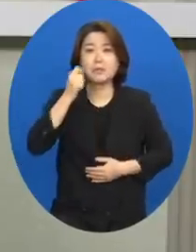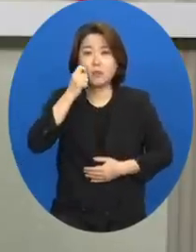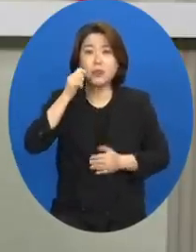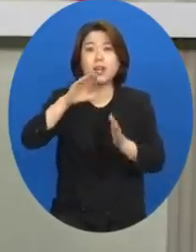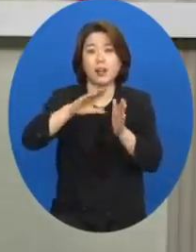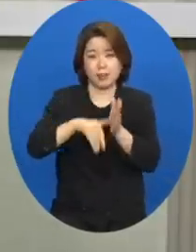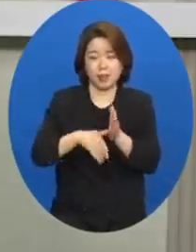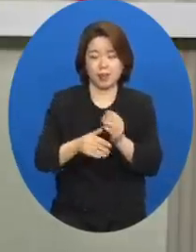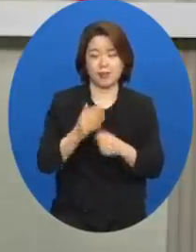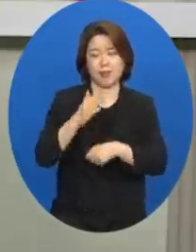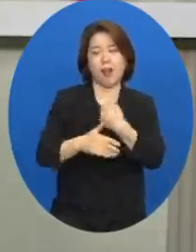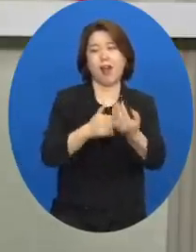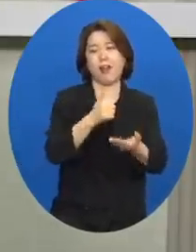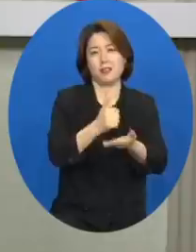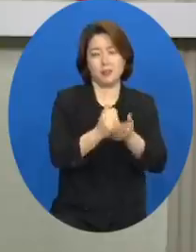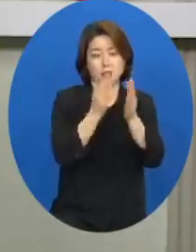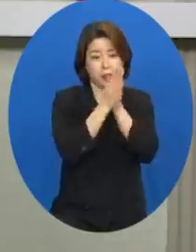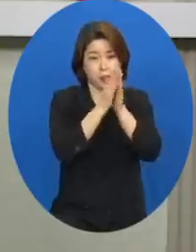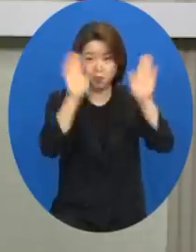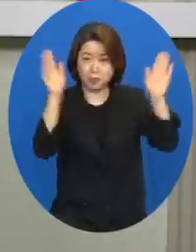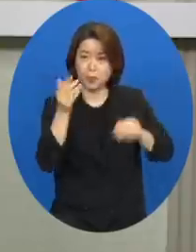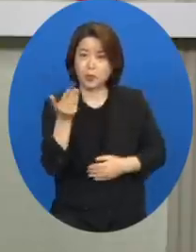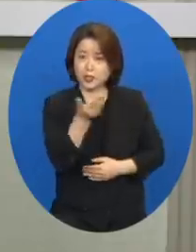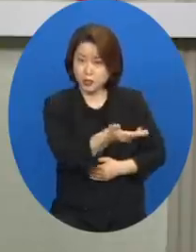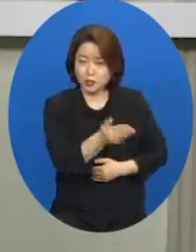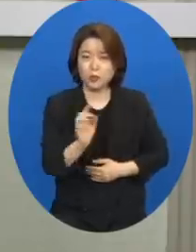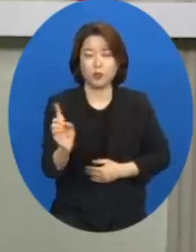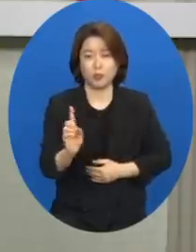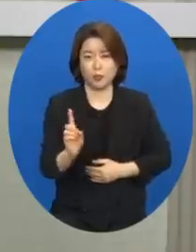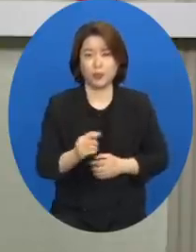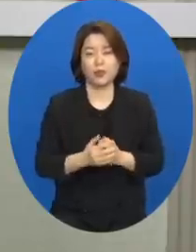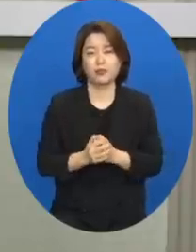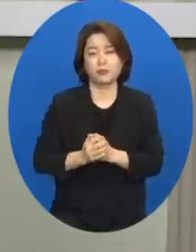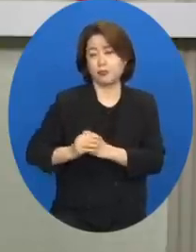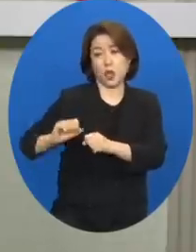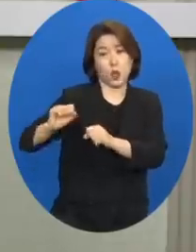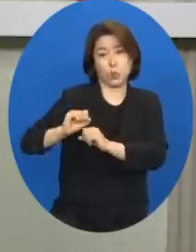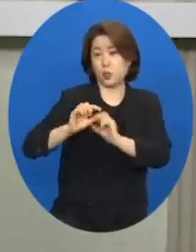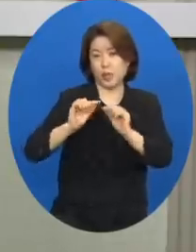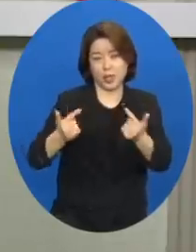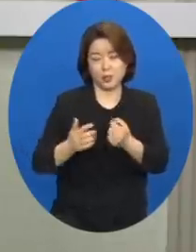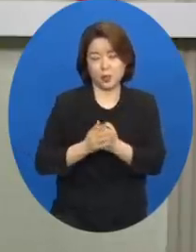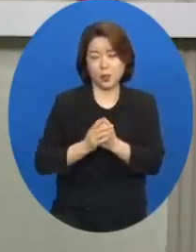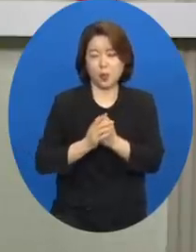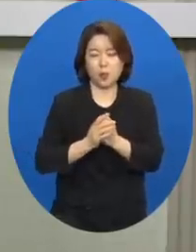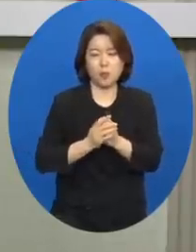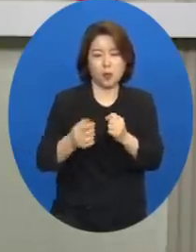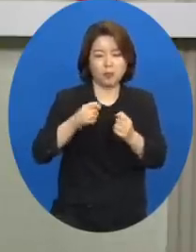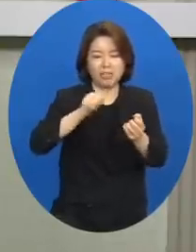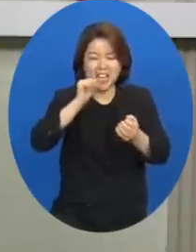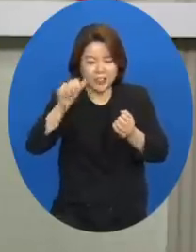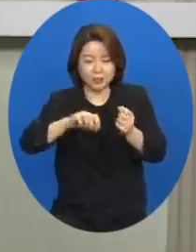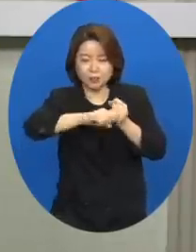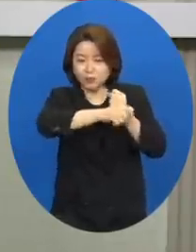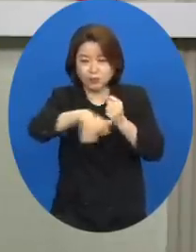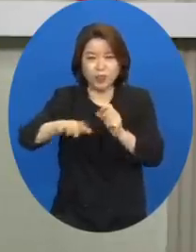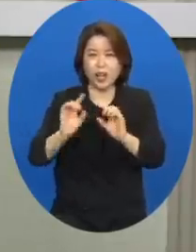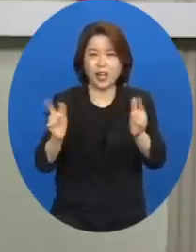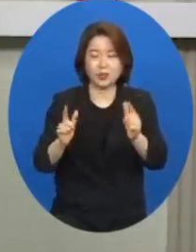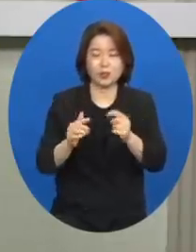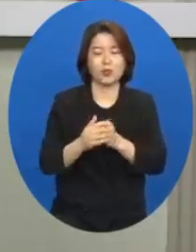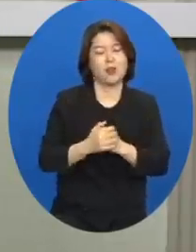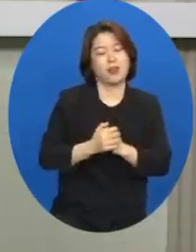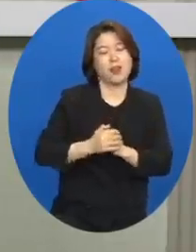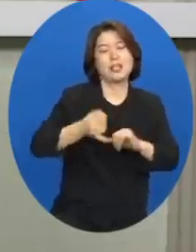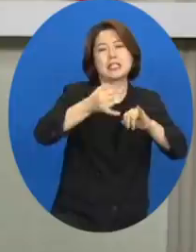하나님께서 모세에게 주신 것은 군사도 아니고 무기도 아니고 약속 이었읍니다